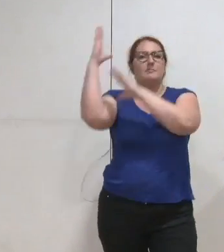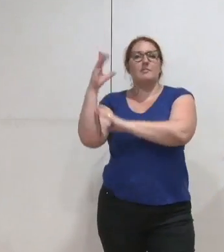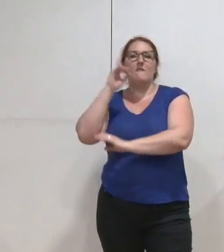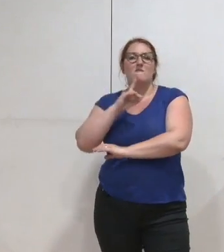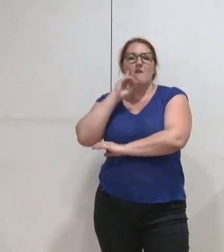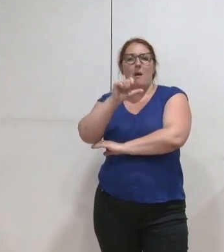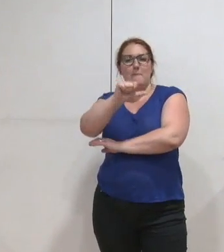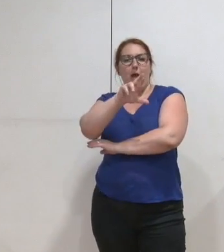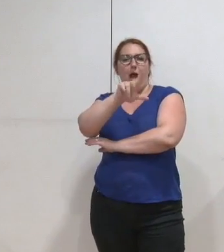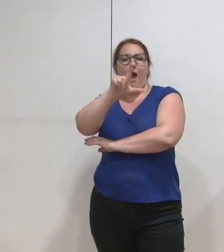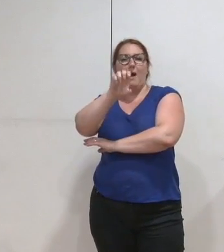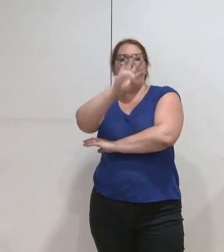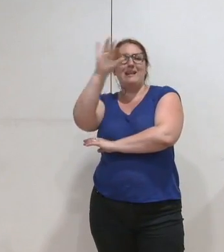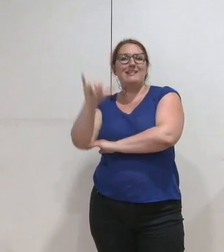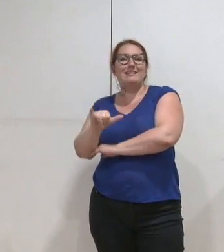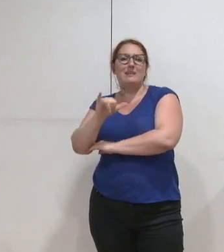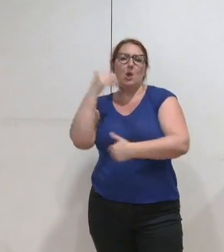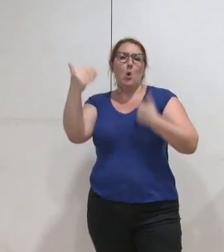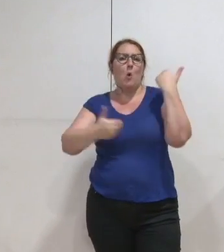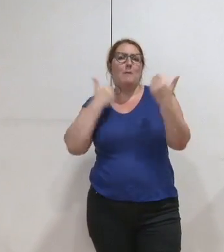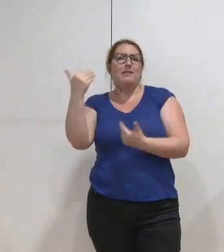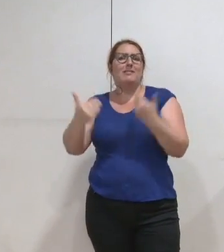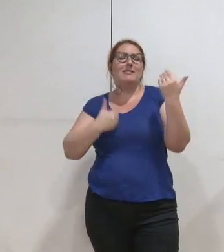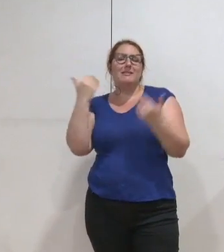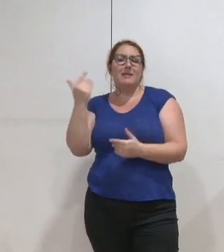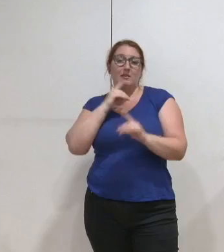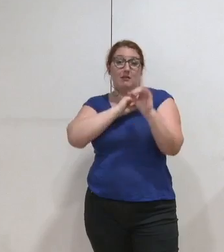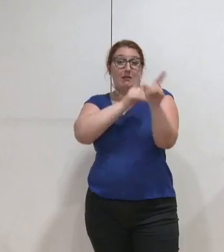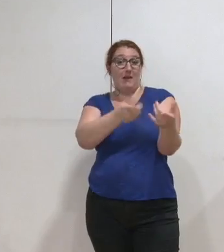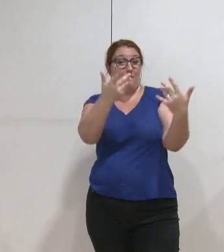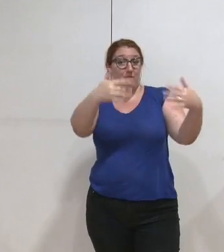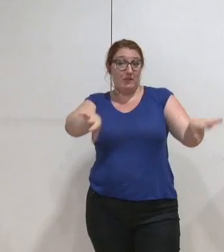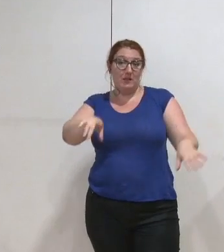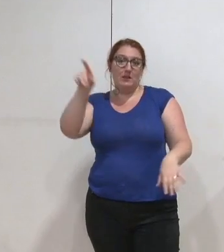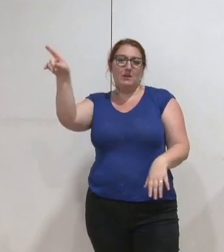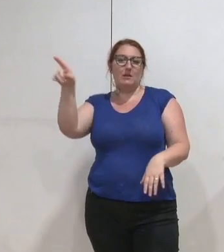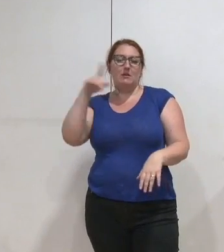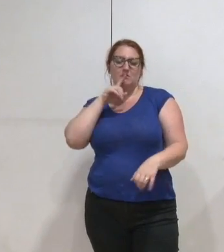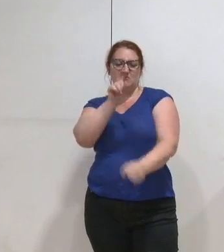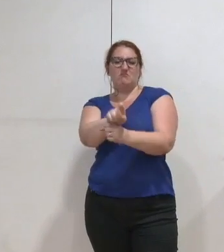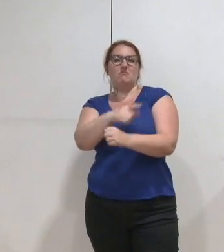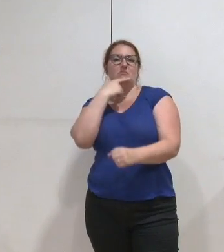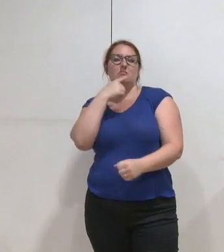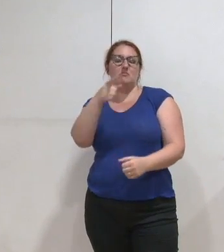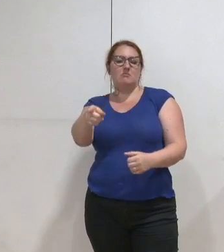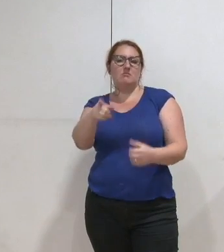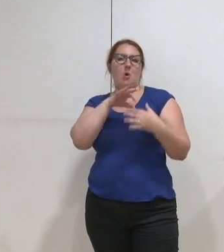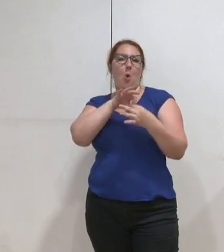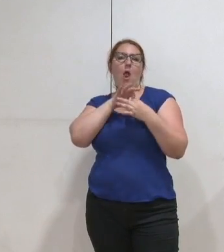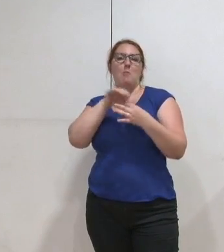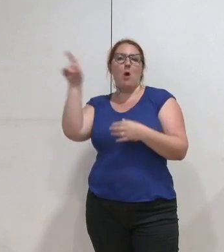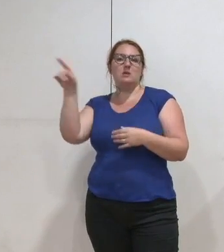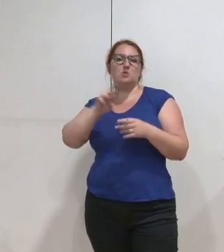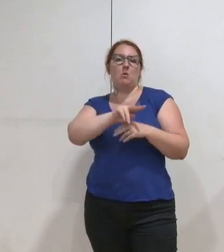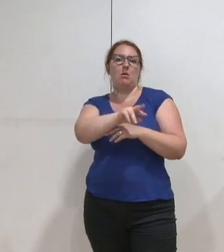de guerre qui fut accusé après guerre de collaboration horizontale et bien sa réponse fut nette c'était si vous ne vouliez